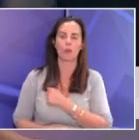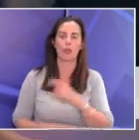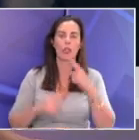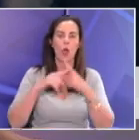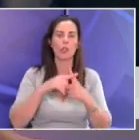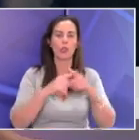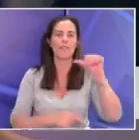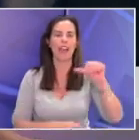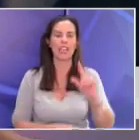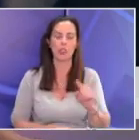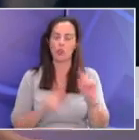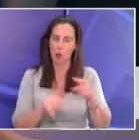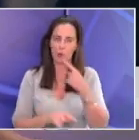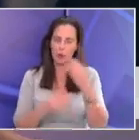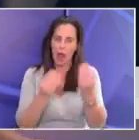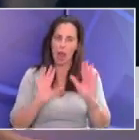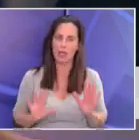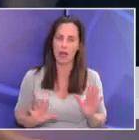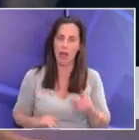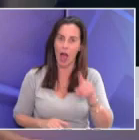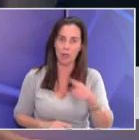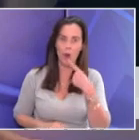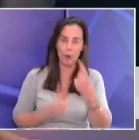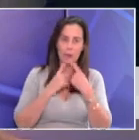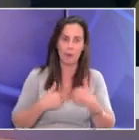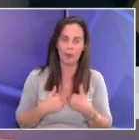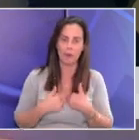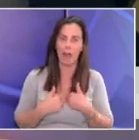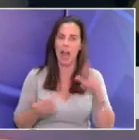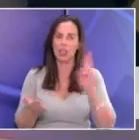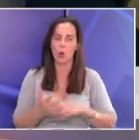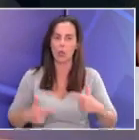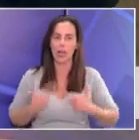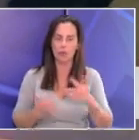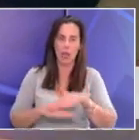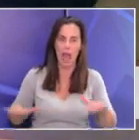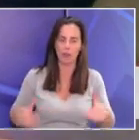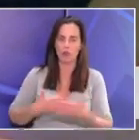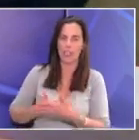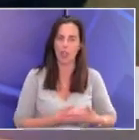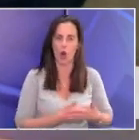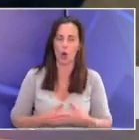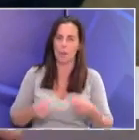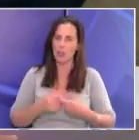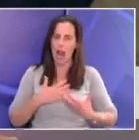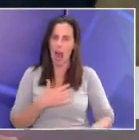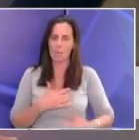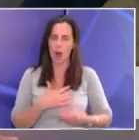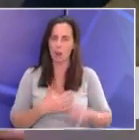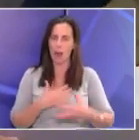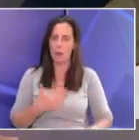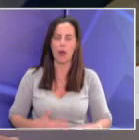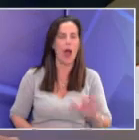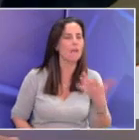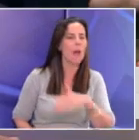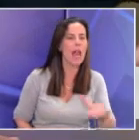אבנגליסטיות, נוצריות, שבאות ואומרות, רגע, אתם מדברים איתנו על הזכות לחיים של ילדים, של תינוקות, בעניין ההפלות, שהם נגד הפלות,